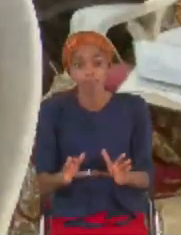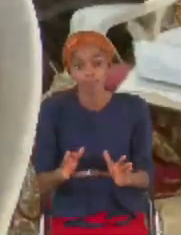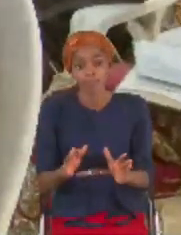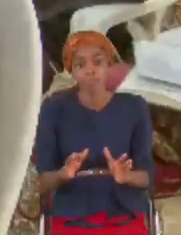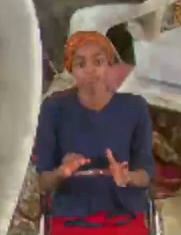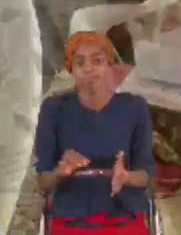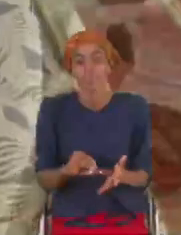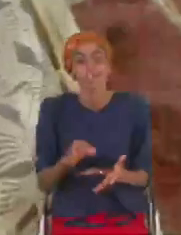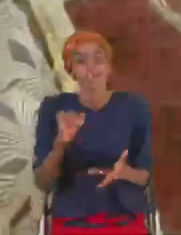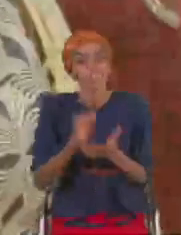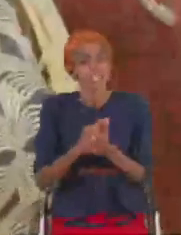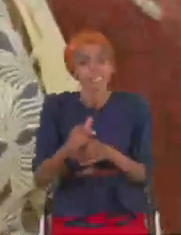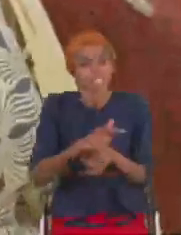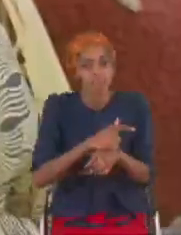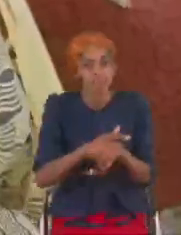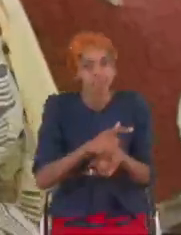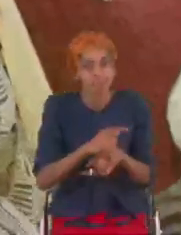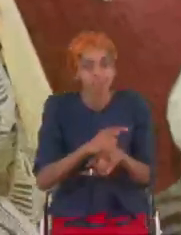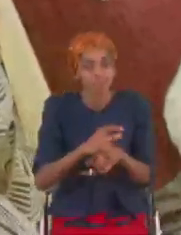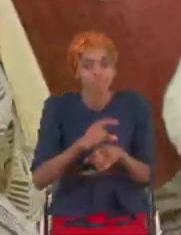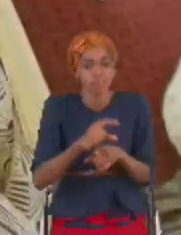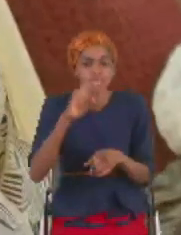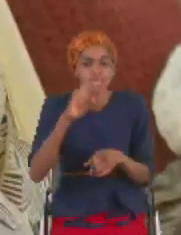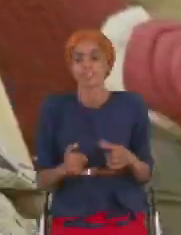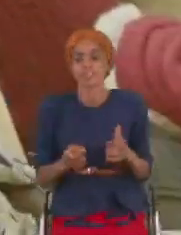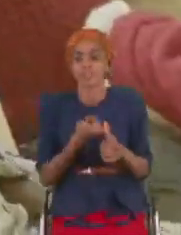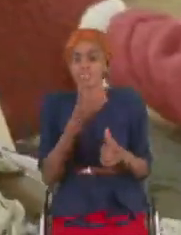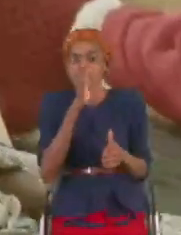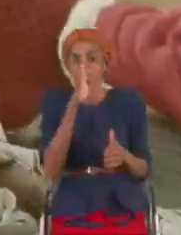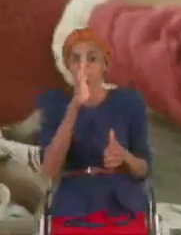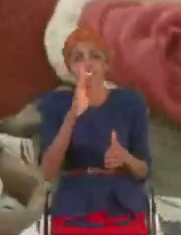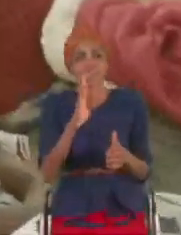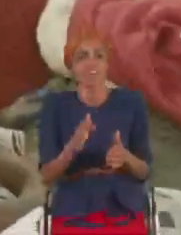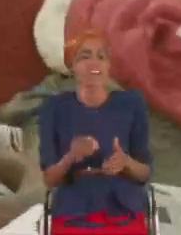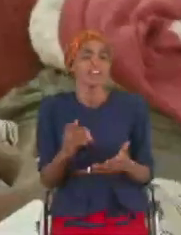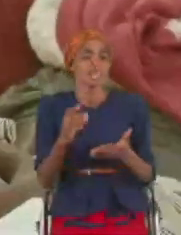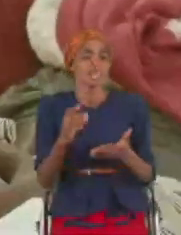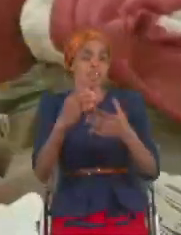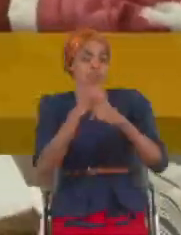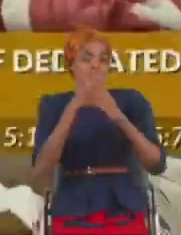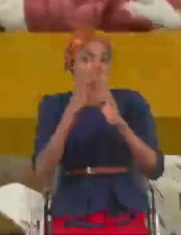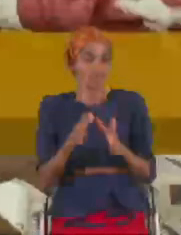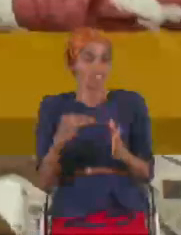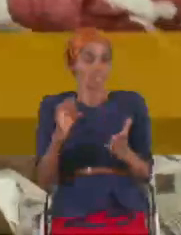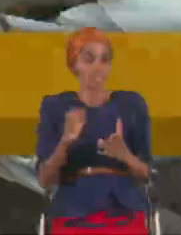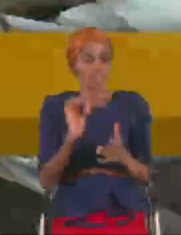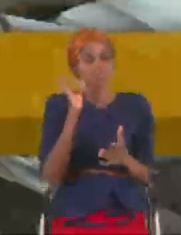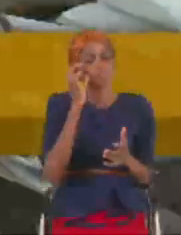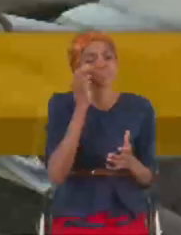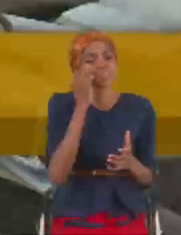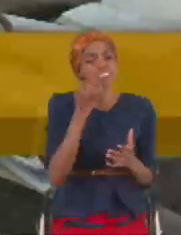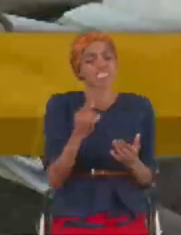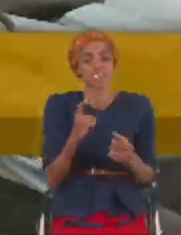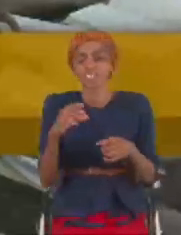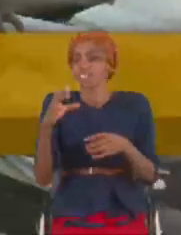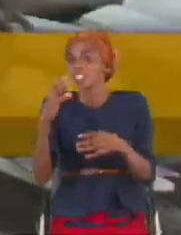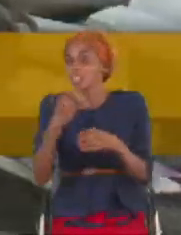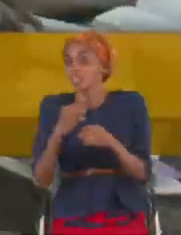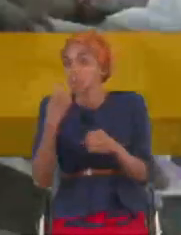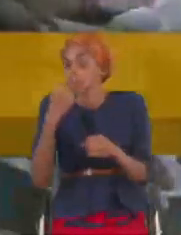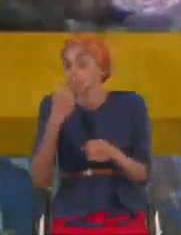qui travaillent travail avant de recueillir les fruits nous parler du